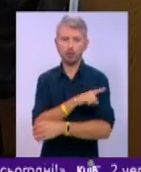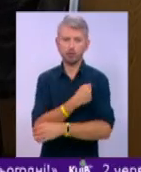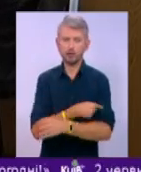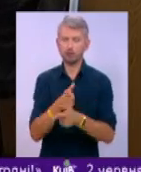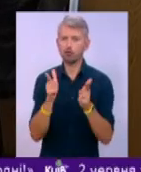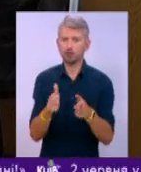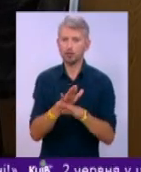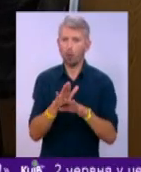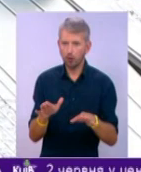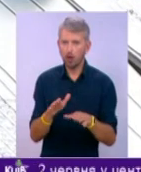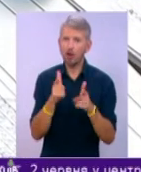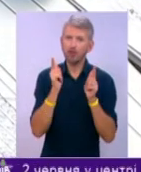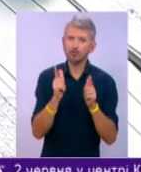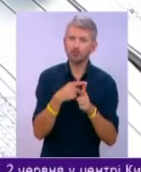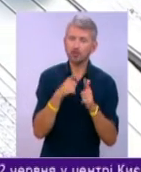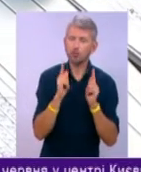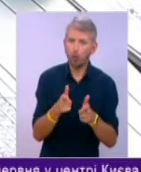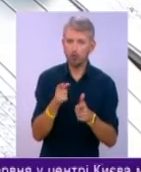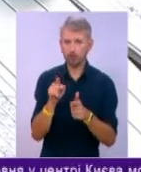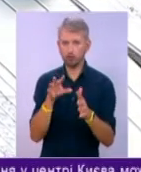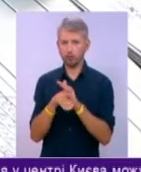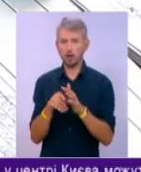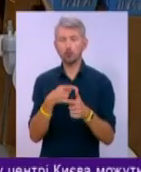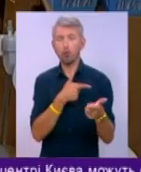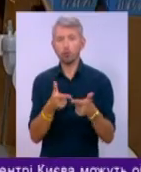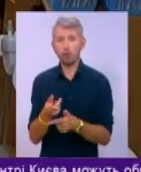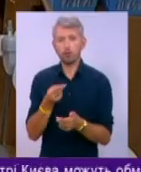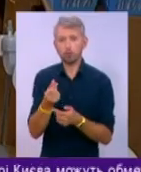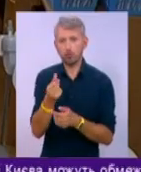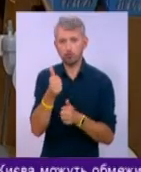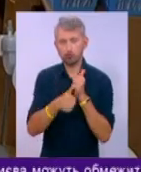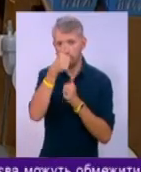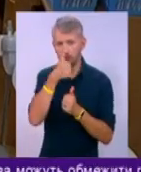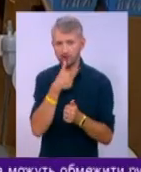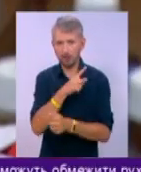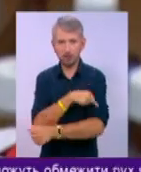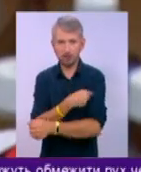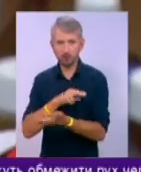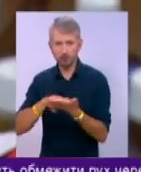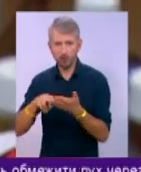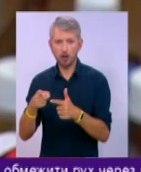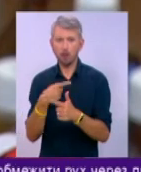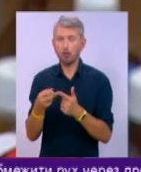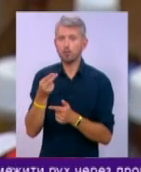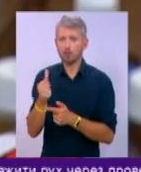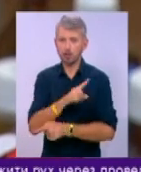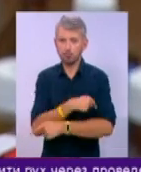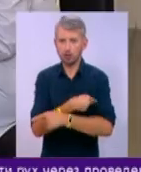згодні на її запровадження? І чи готові ми або сплачувати щомісяця медичні внески, або придбати медичний